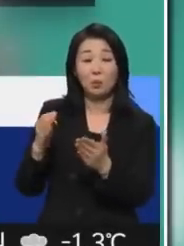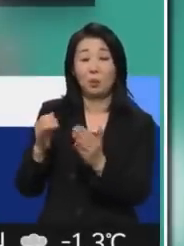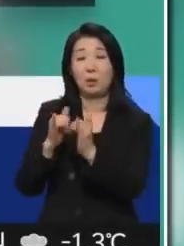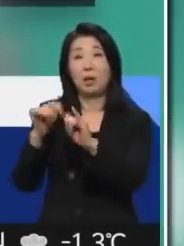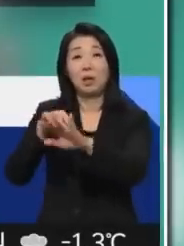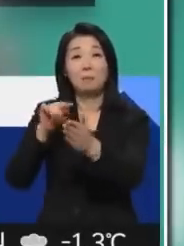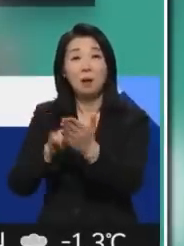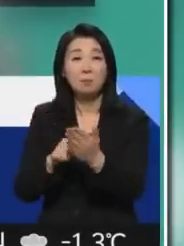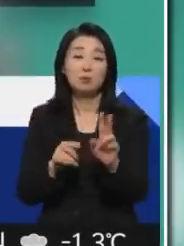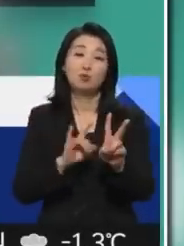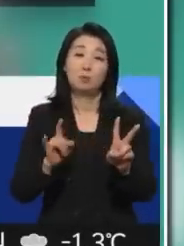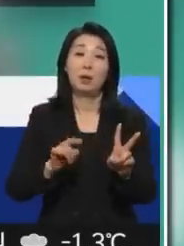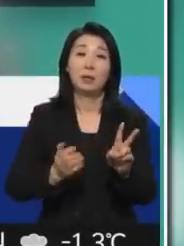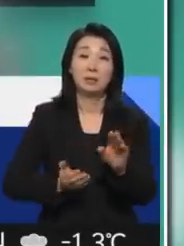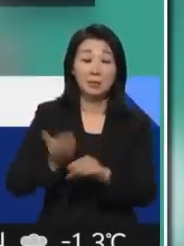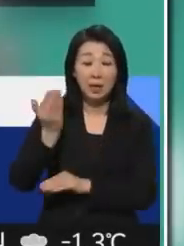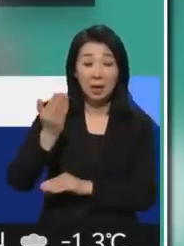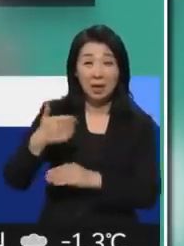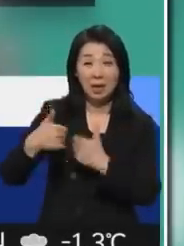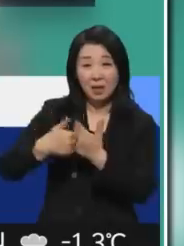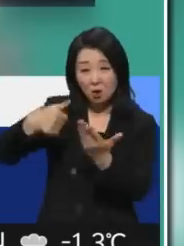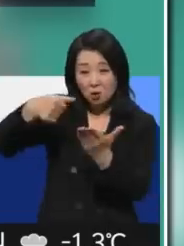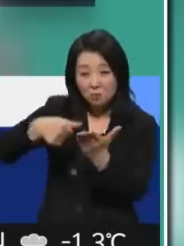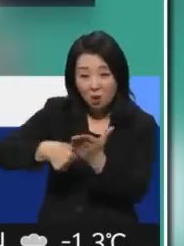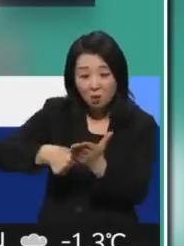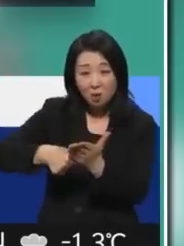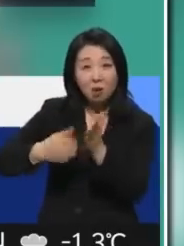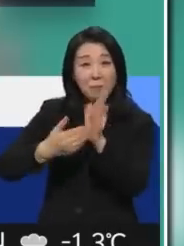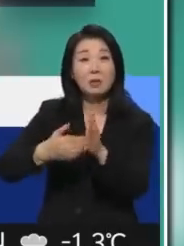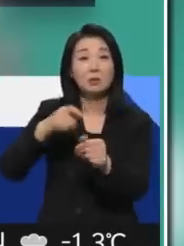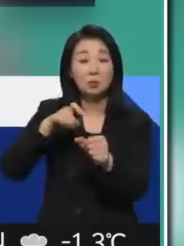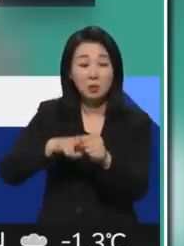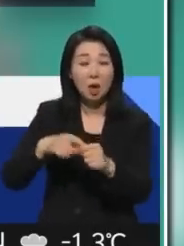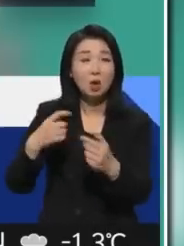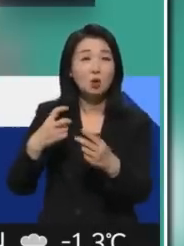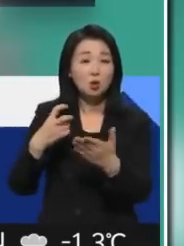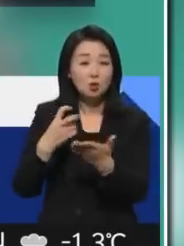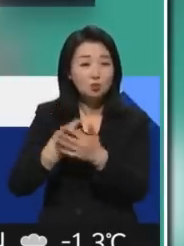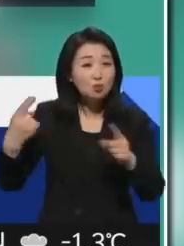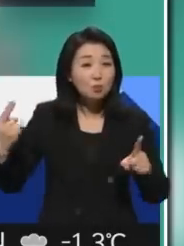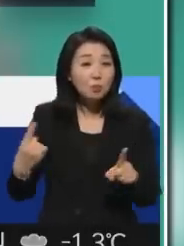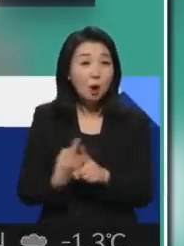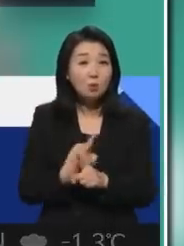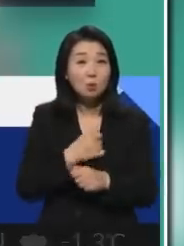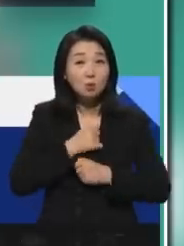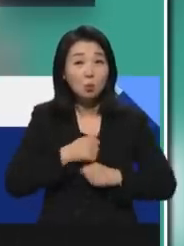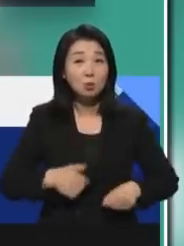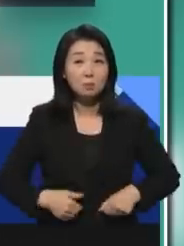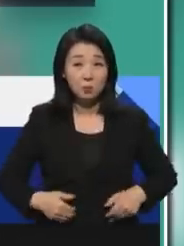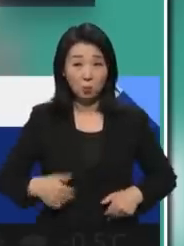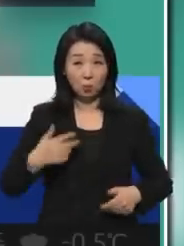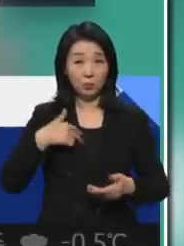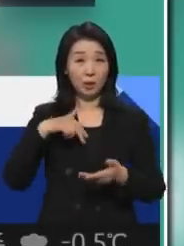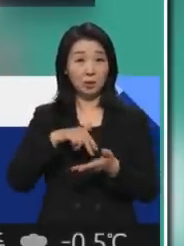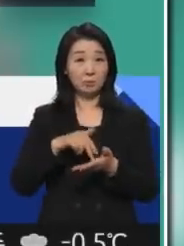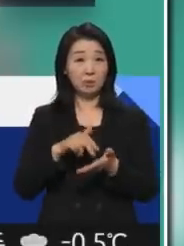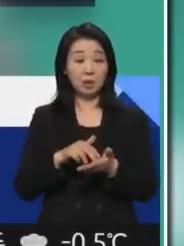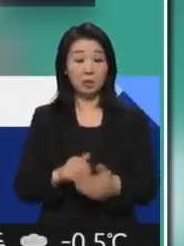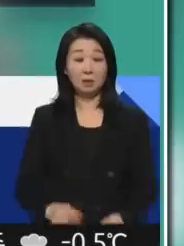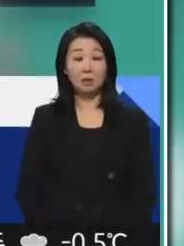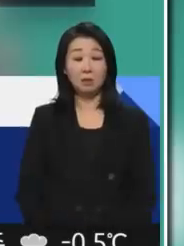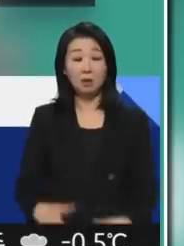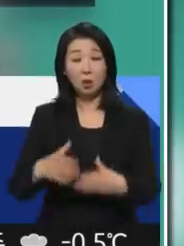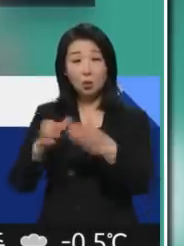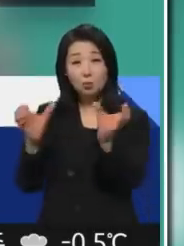조항을 넣으면은 이 지금 룰 변경한 거에 대해서 신중해야 된다. 예. 사실 저 같은 경우에도 당심이 올라가면